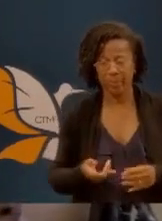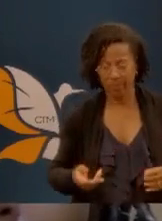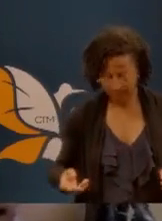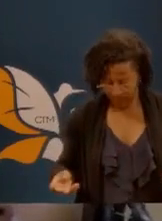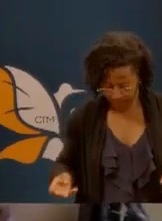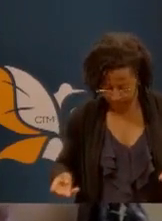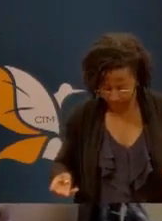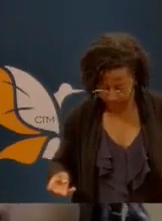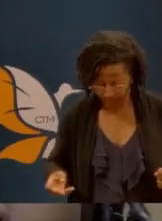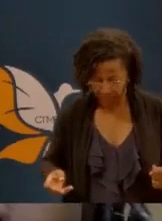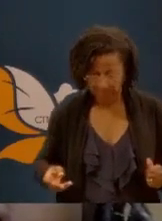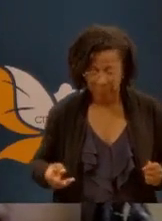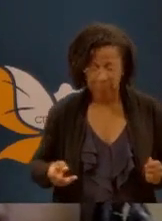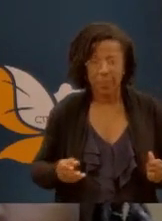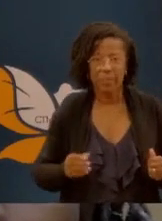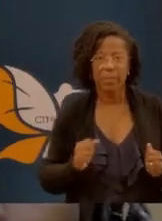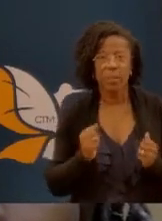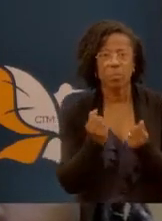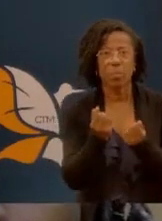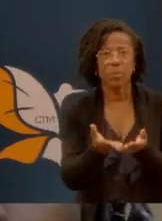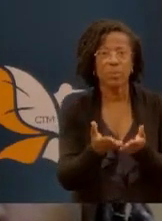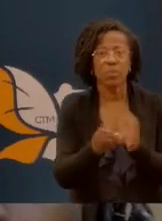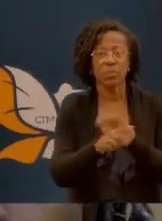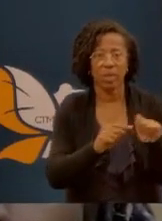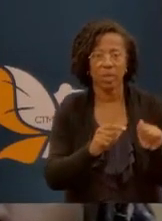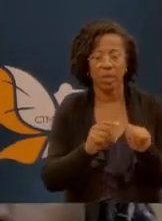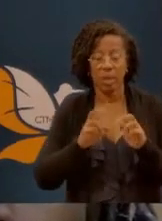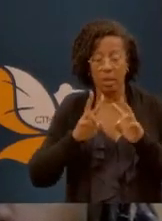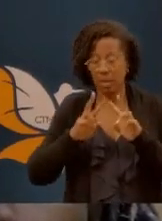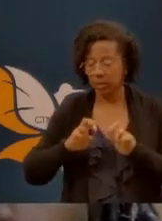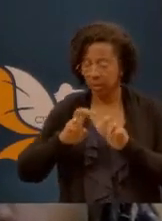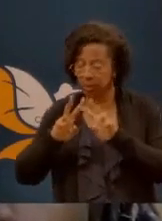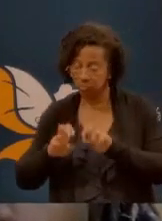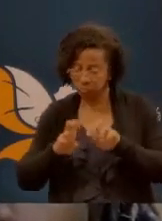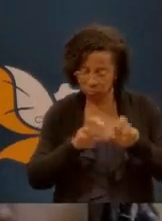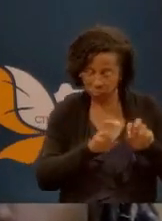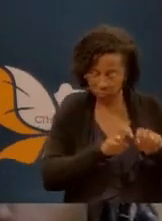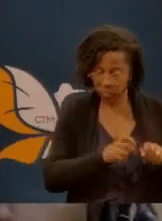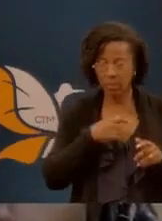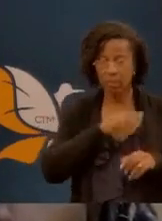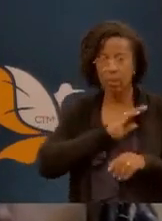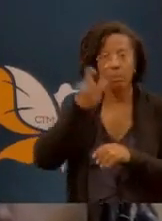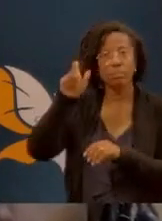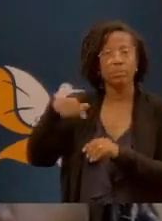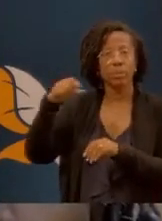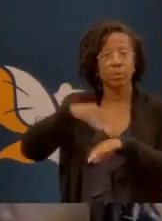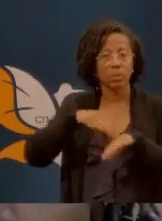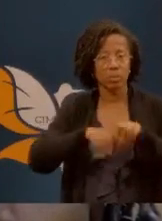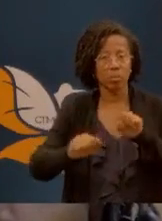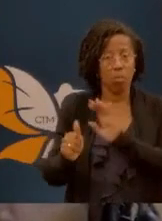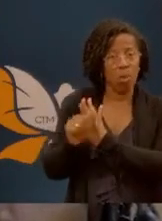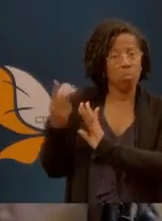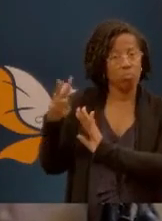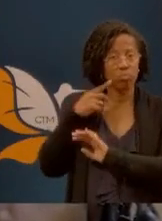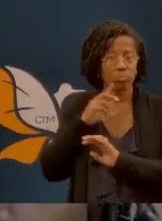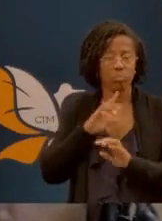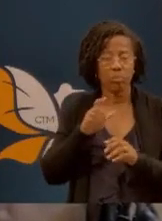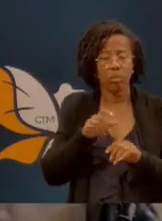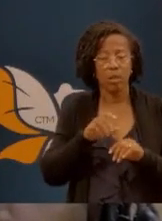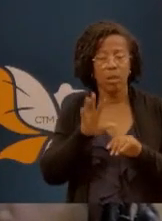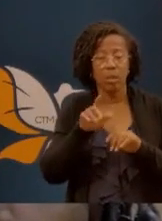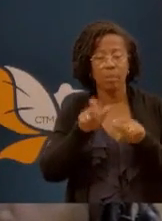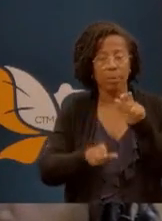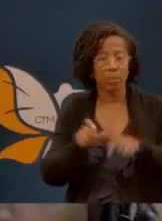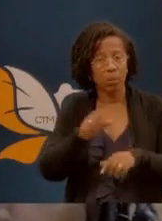c'est d'examiner les propositions qui ont été faites, puisque le PCE est dans son rôle à ce niveau-là, de réunir les gens pour